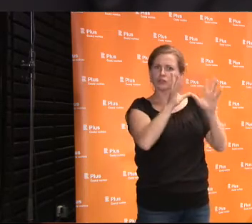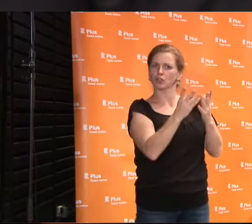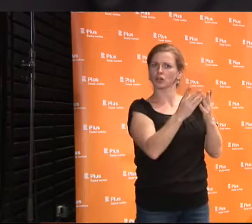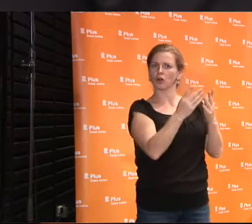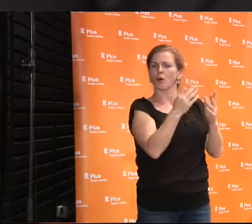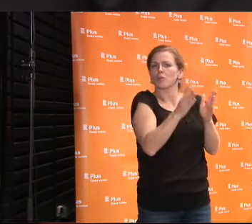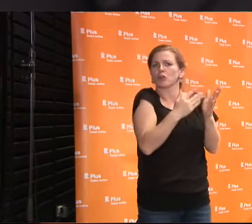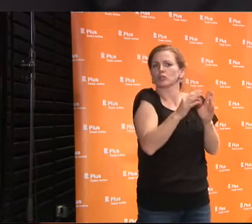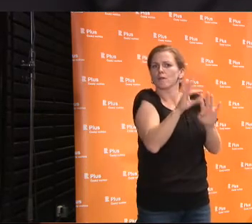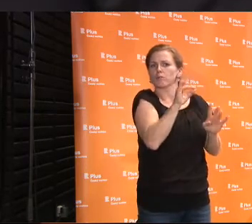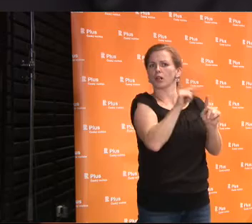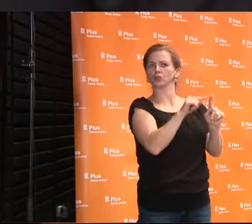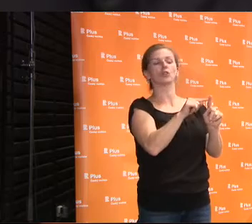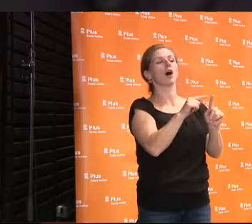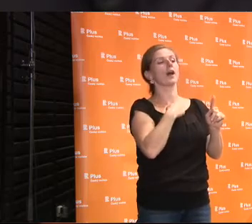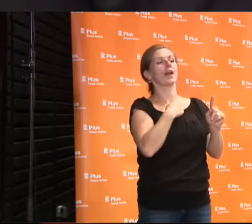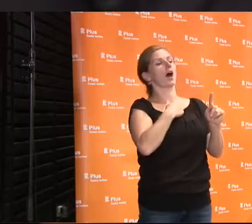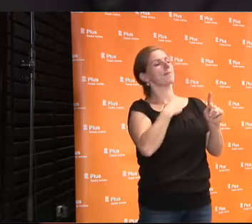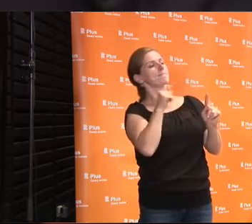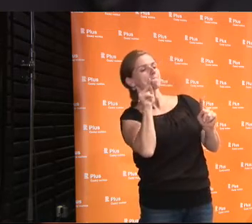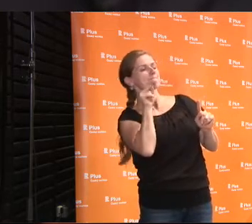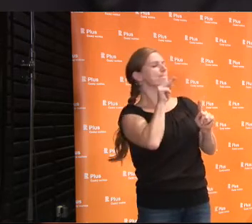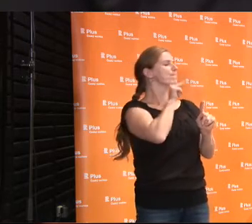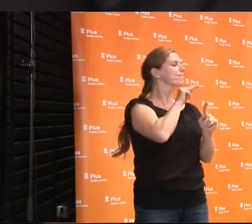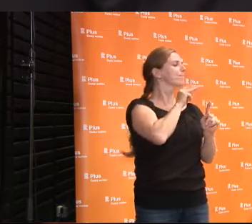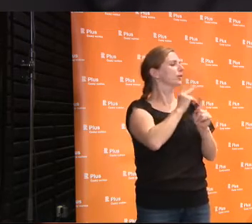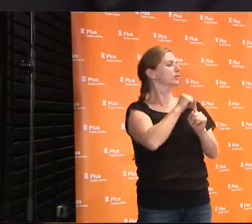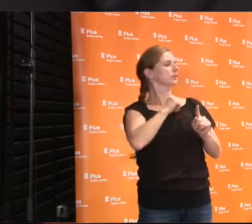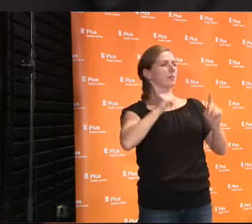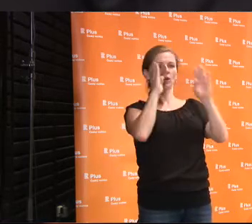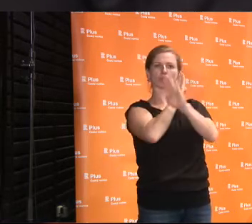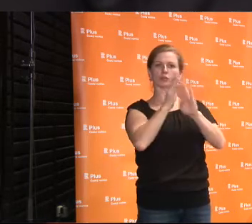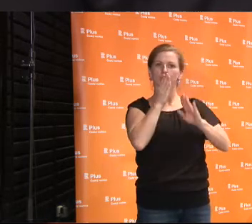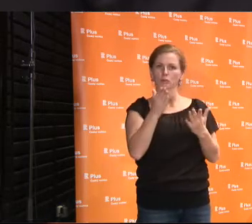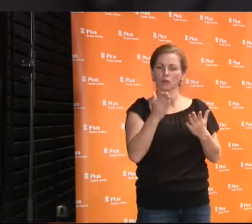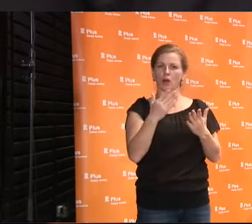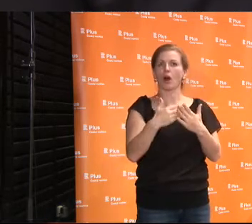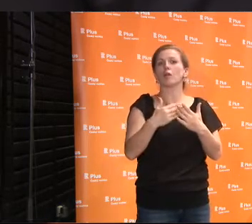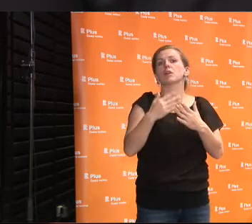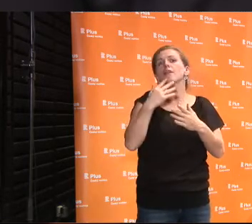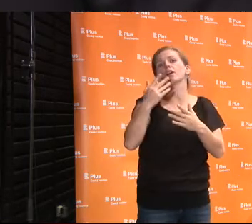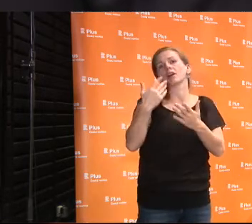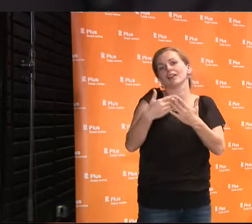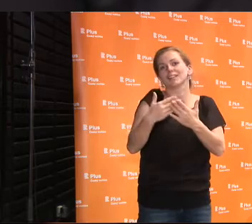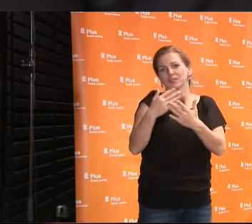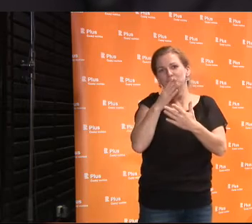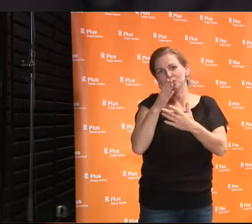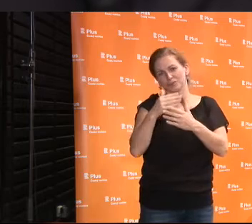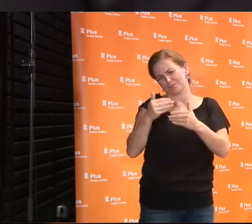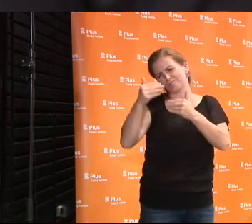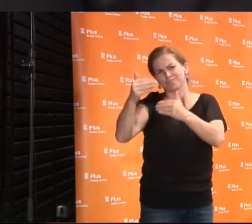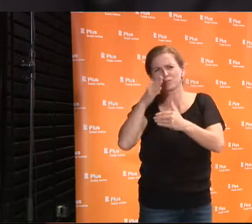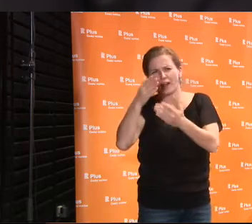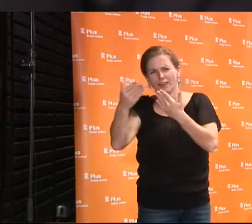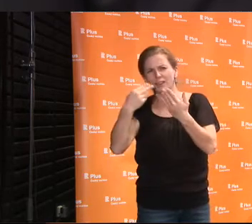to jsou vlastně, zase možná se přesouvám k té poslední části naší diskuze, jak vytvořit ten správný rámec,